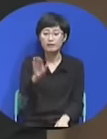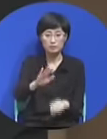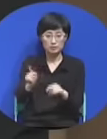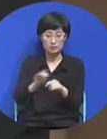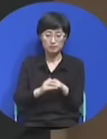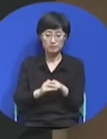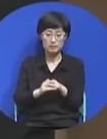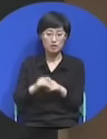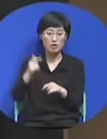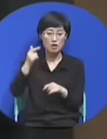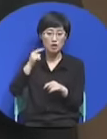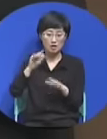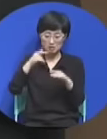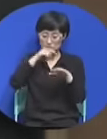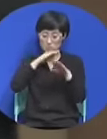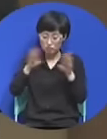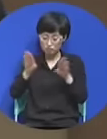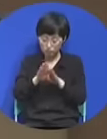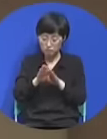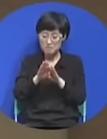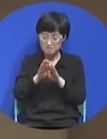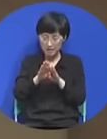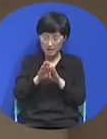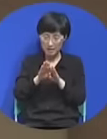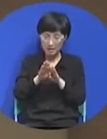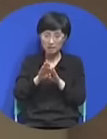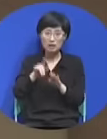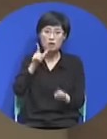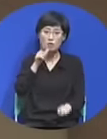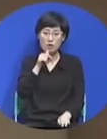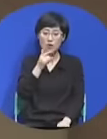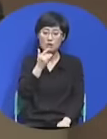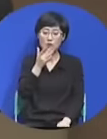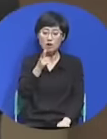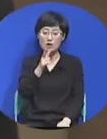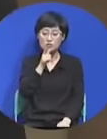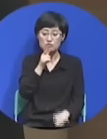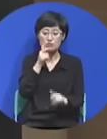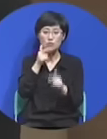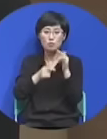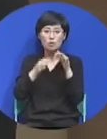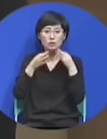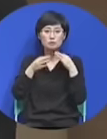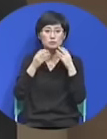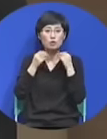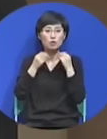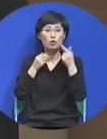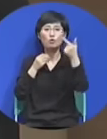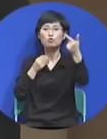6일간 말이죠. 한 30분만 깊은 묵상하세요.